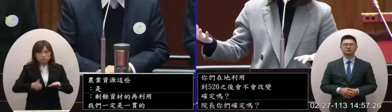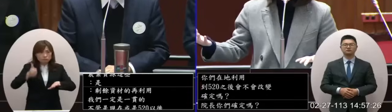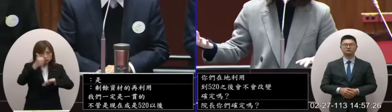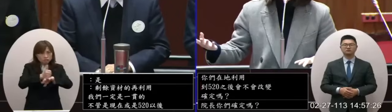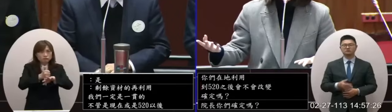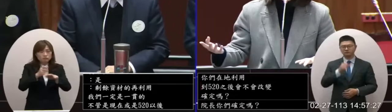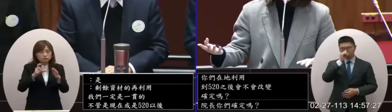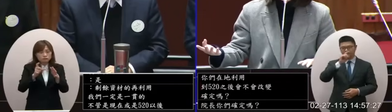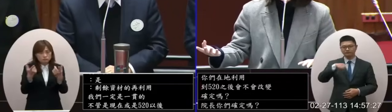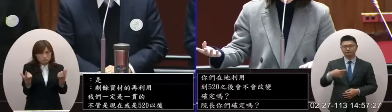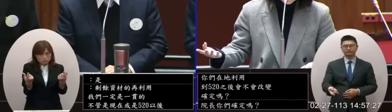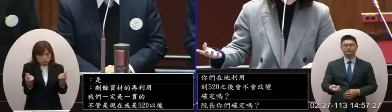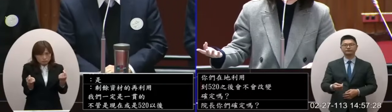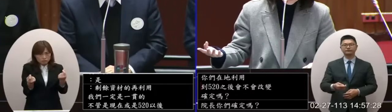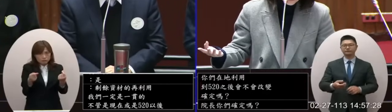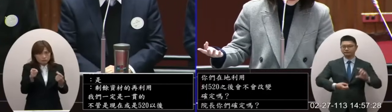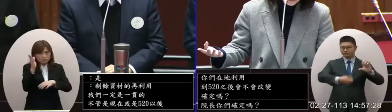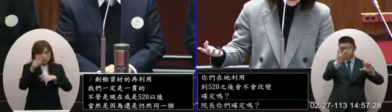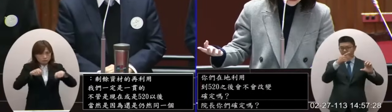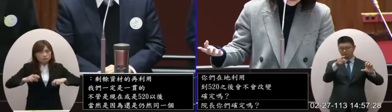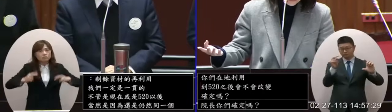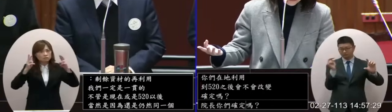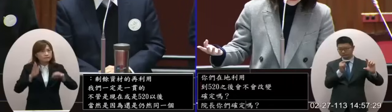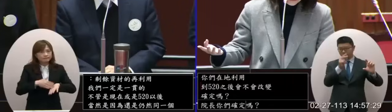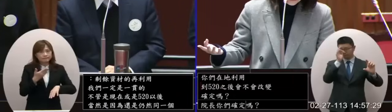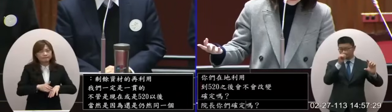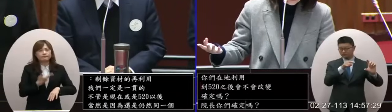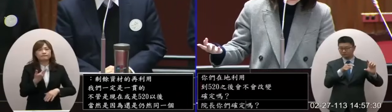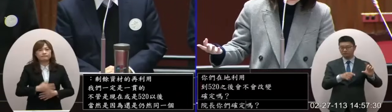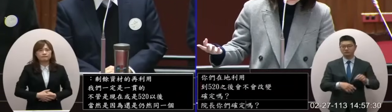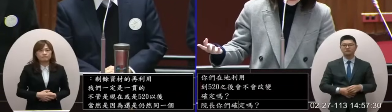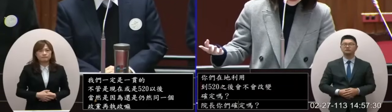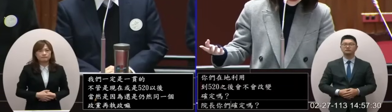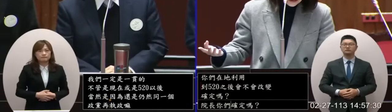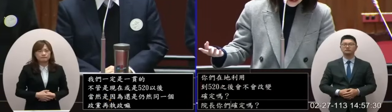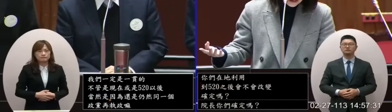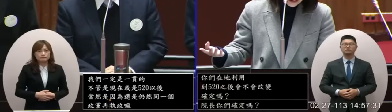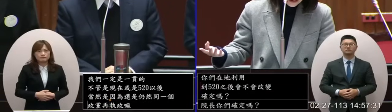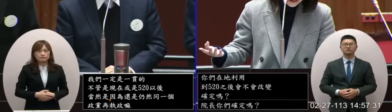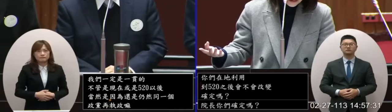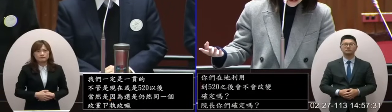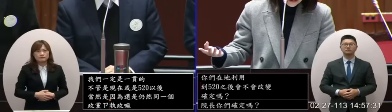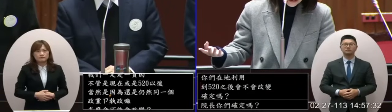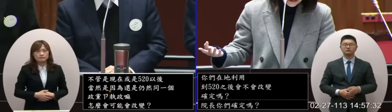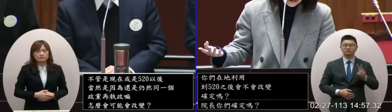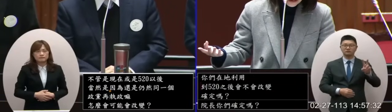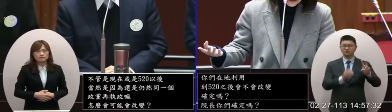会改变？ 那下一张，我给你看下一张，你看这个，这个是